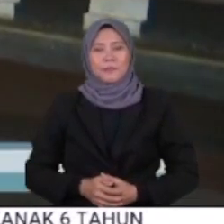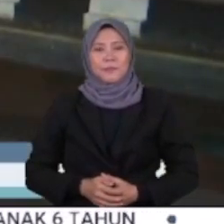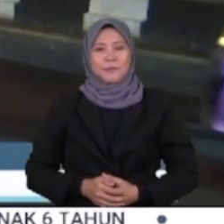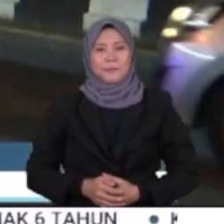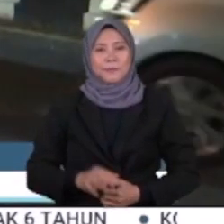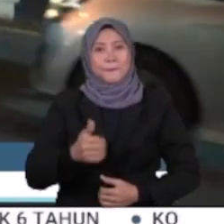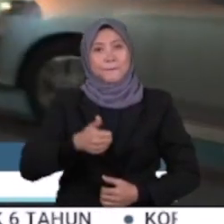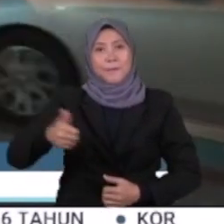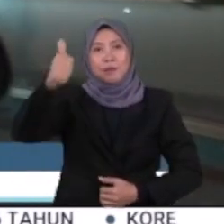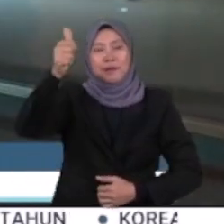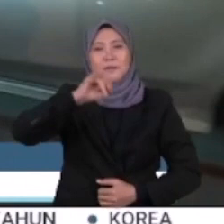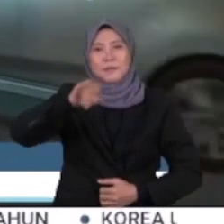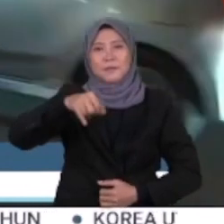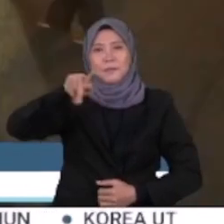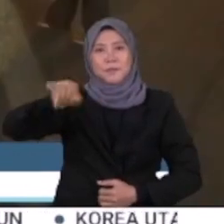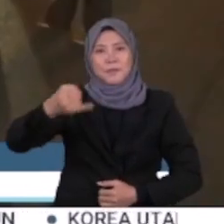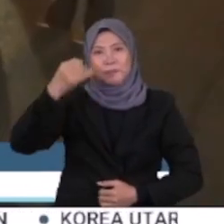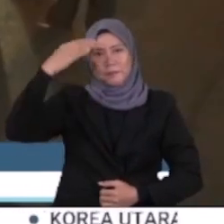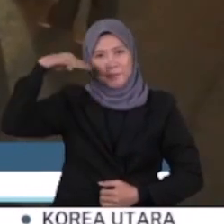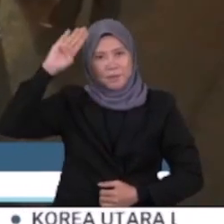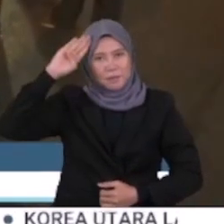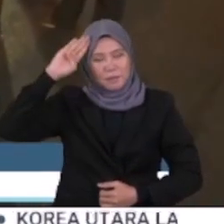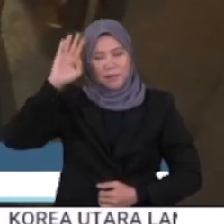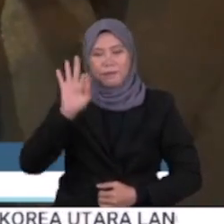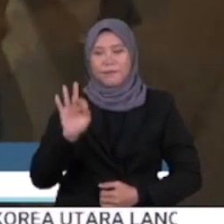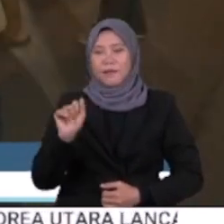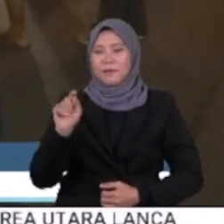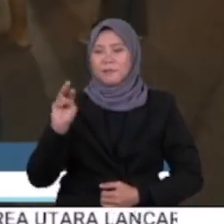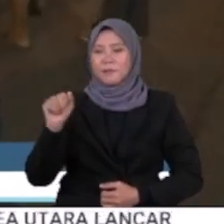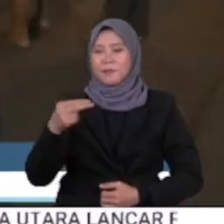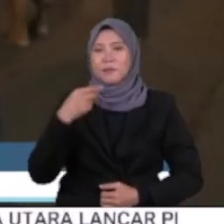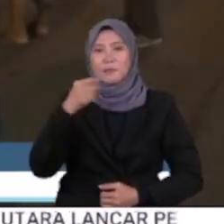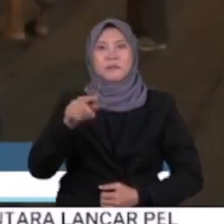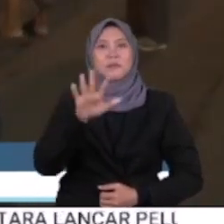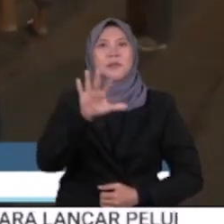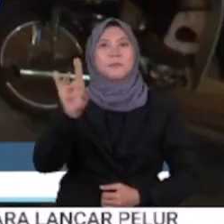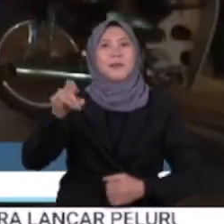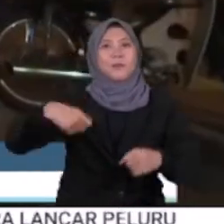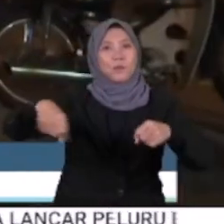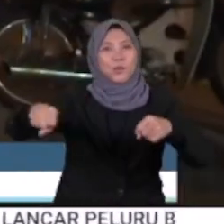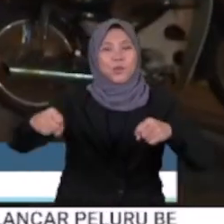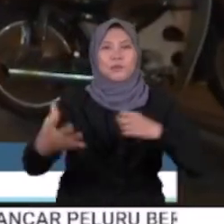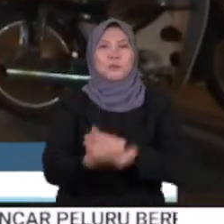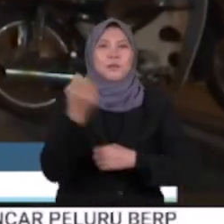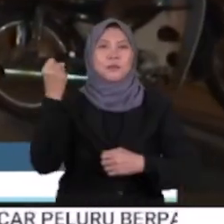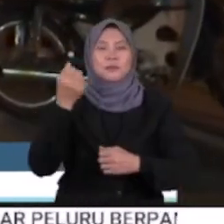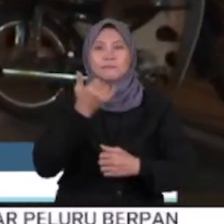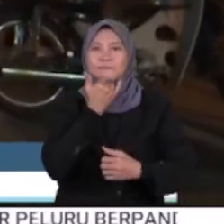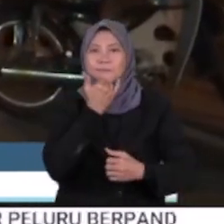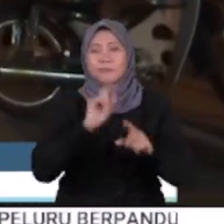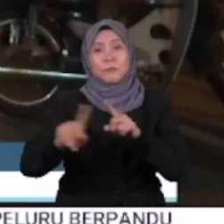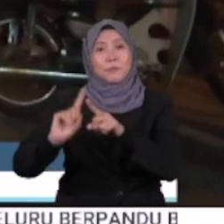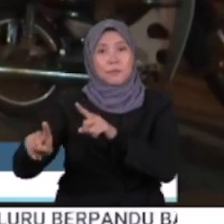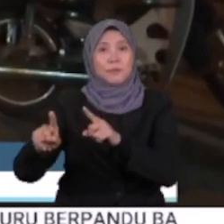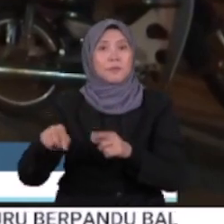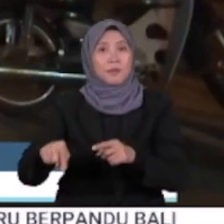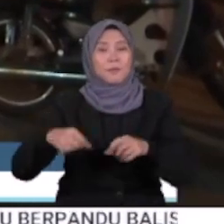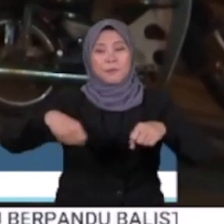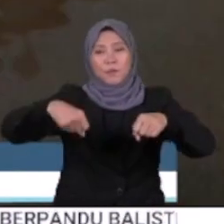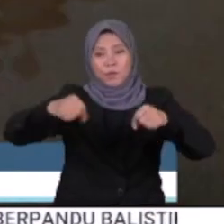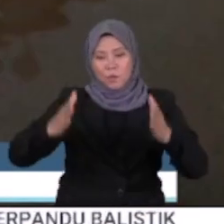menurut Fatimah Mama Alifia sebanyak 28 yang melibatkan